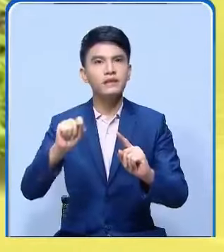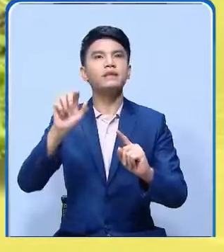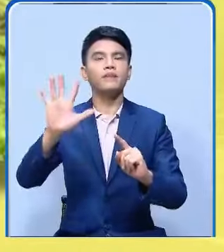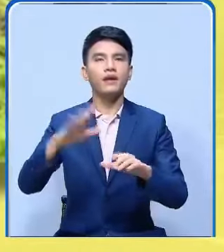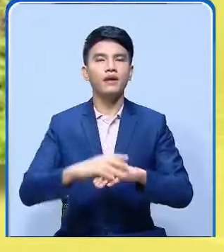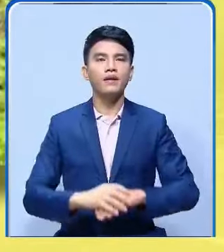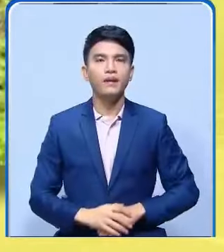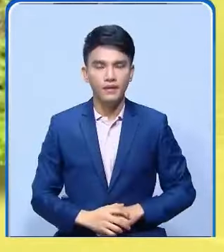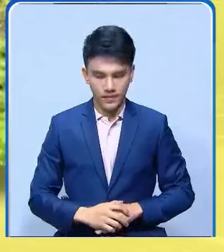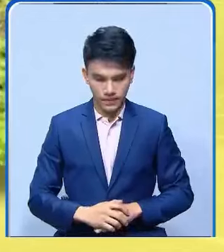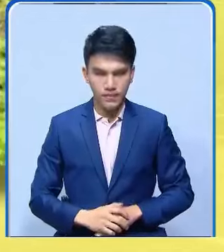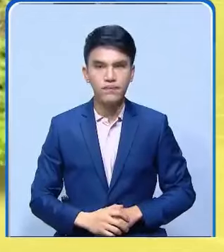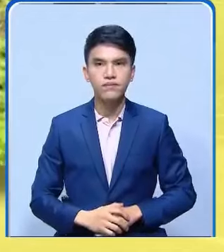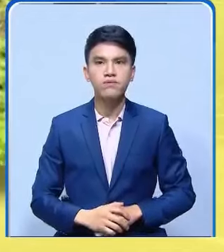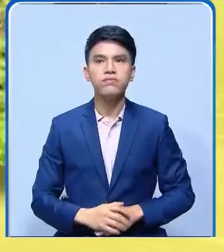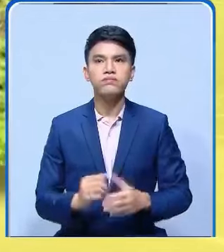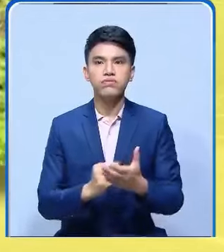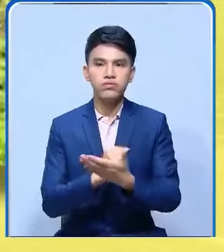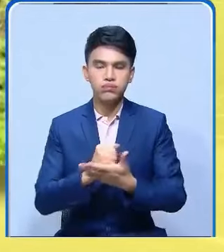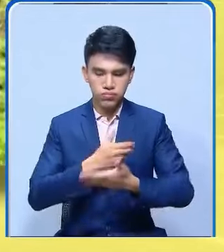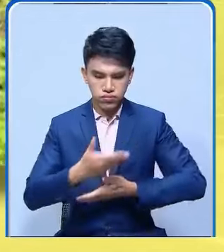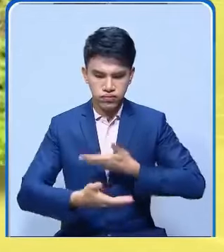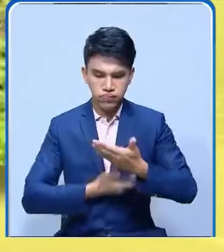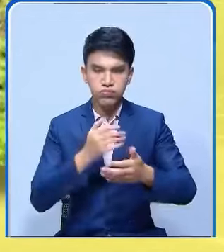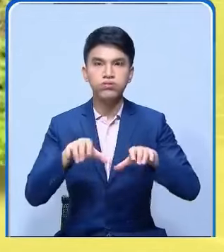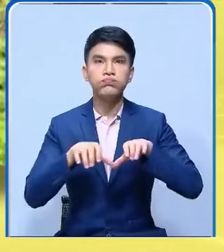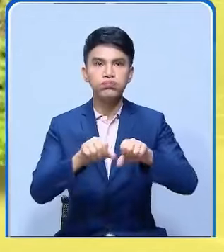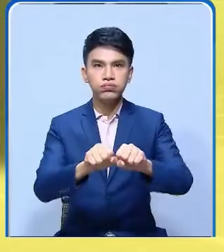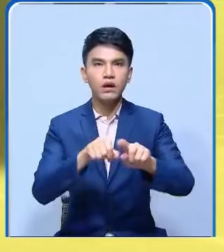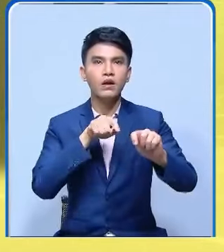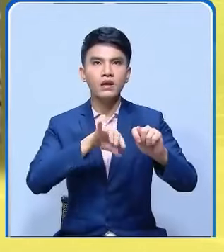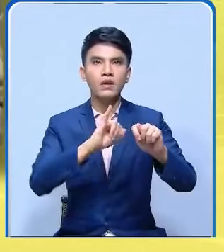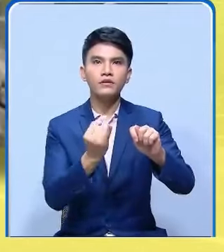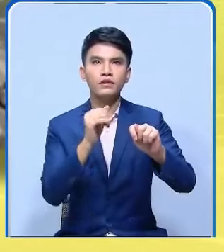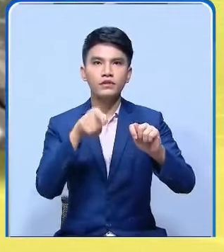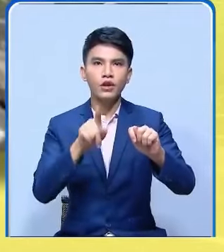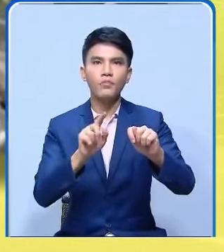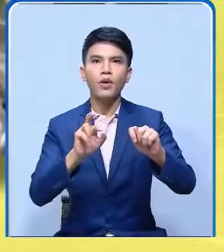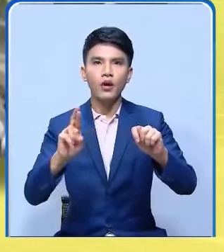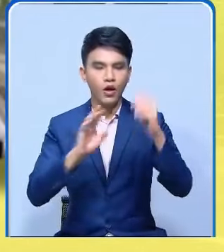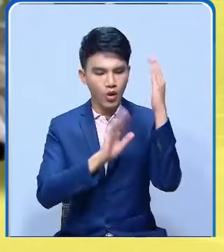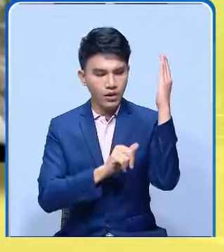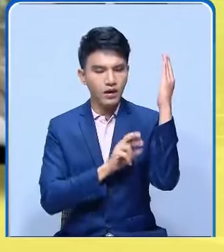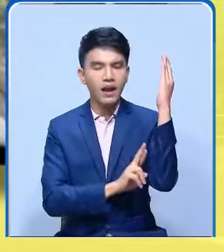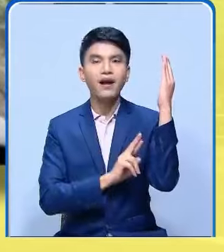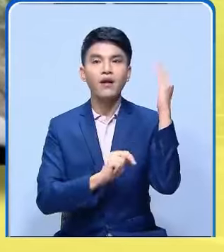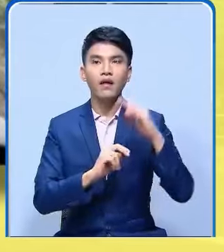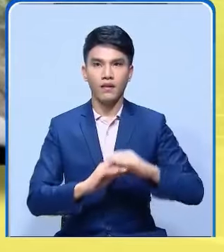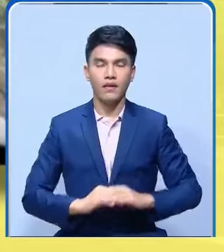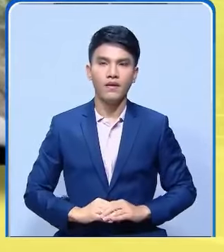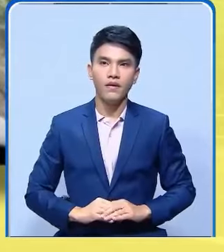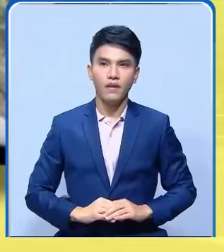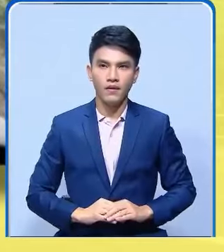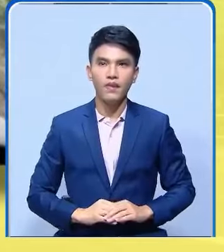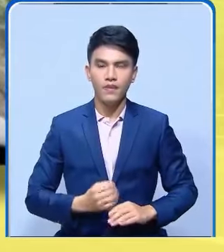วในเดชเป็นพ่อค้ายาบ้ารายย่อยนะคะขึ้นจากสระน้ำในตำบลจปร.อำเภอกระบุรีจังหวัดระนองคือเรื่องของเรื่องเนี่ยต